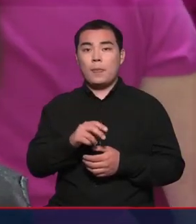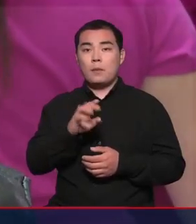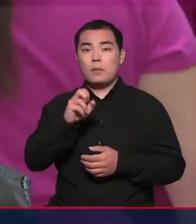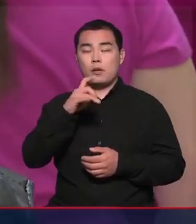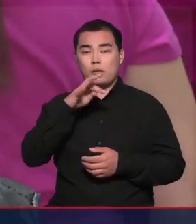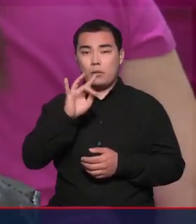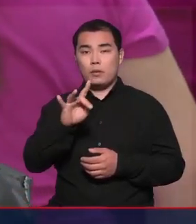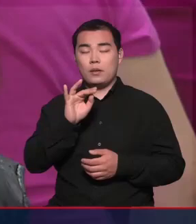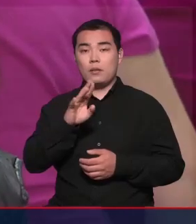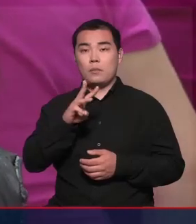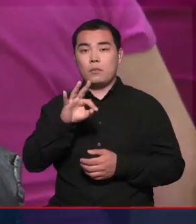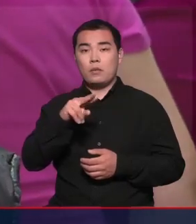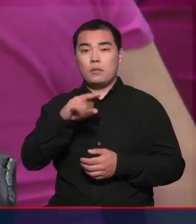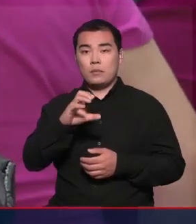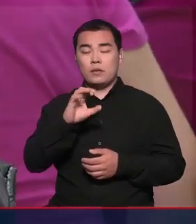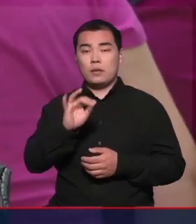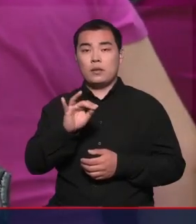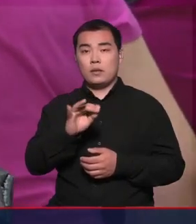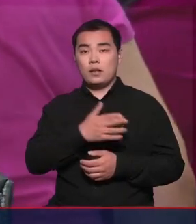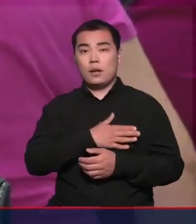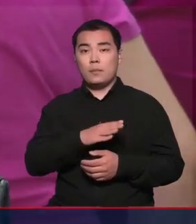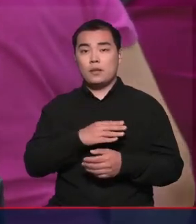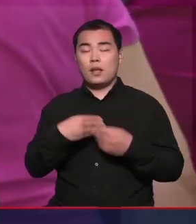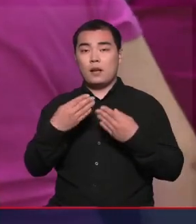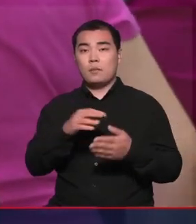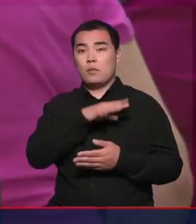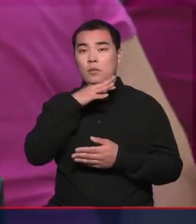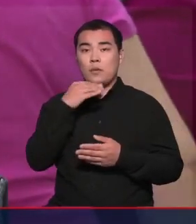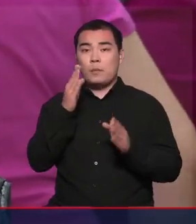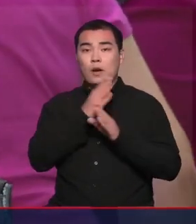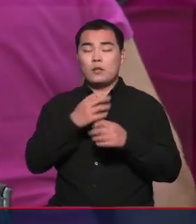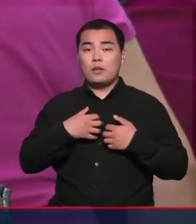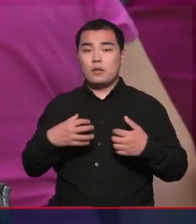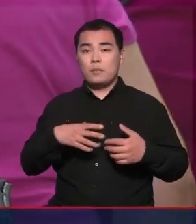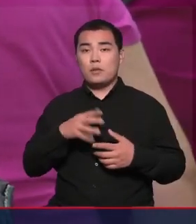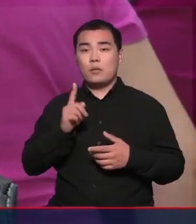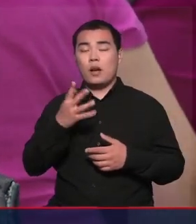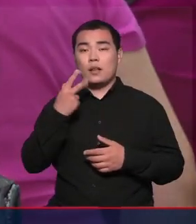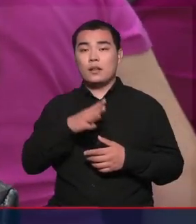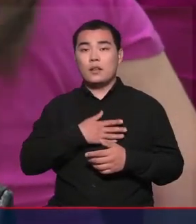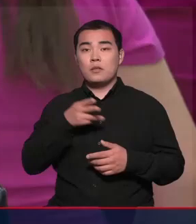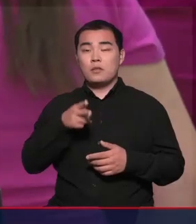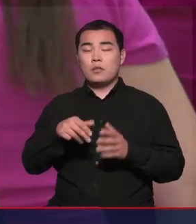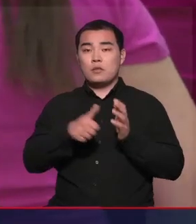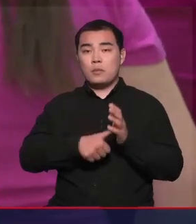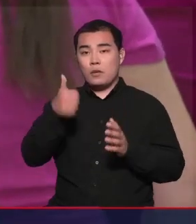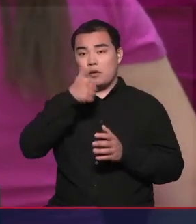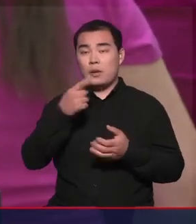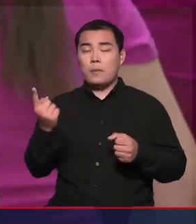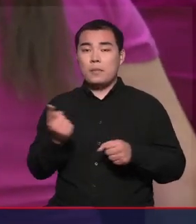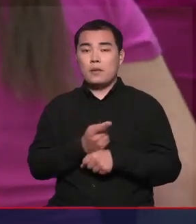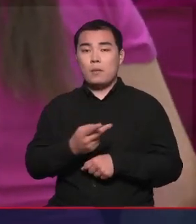боксер, мопс. То есть я держала много пород. Но когда я в 2006 году первый